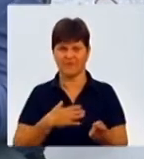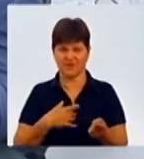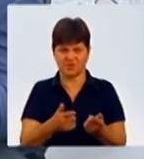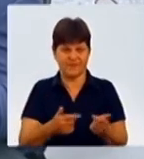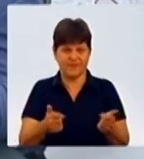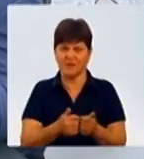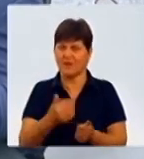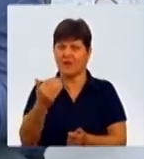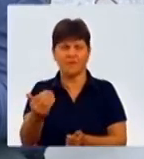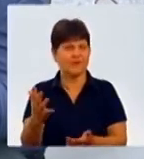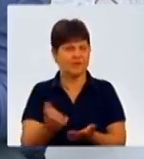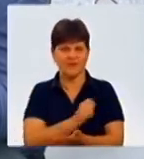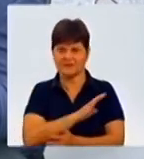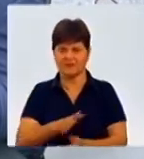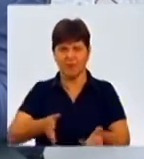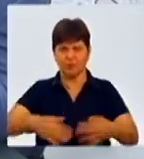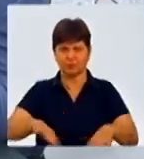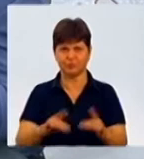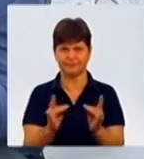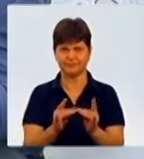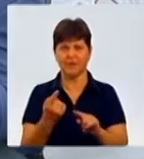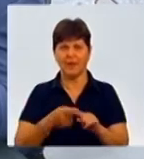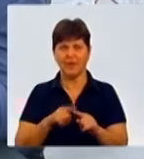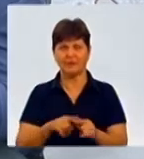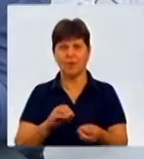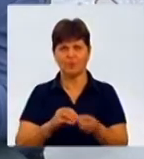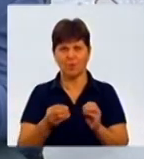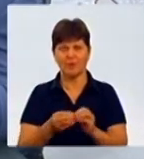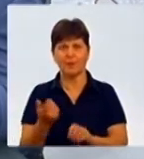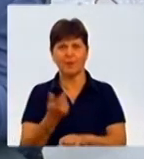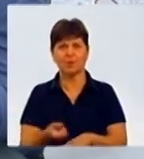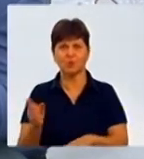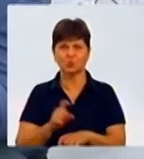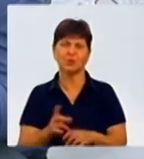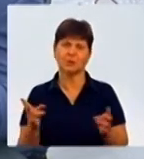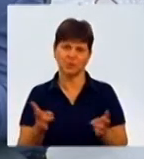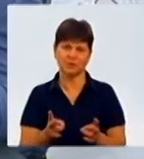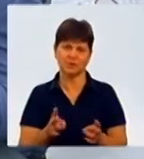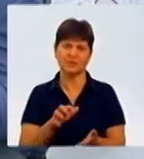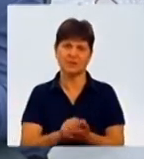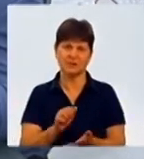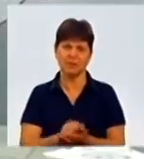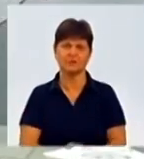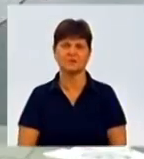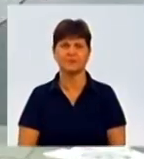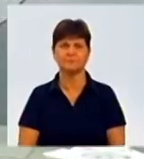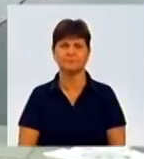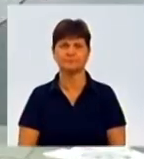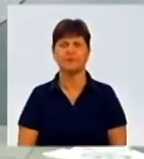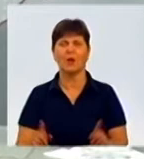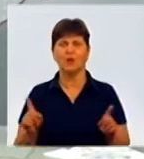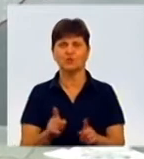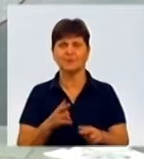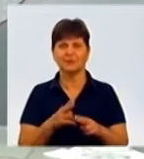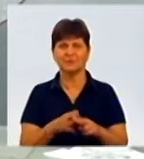знайдете пустого ліжка. Тому що ця проблема дуже актуальна і потрібно нею займатися. Щоб запобігти